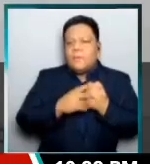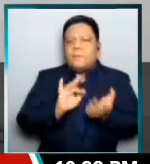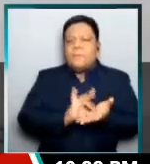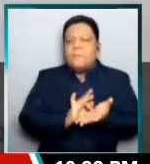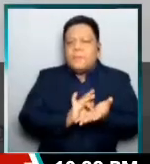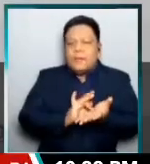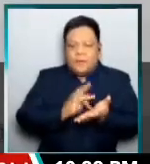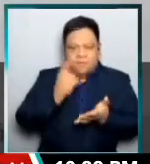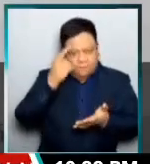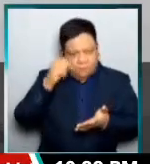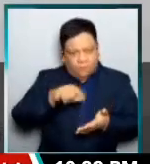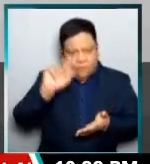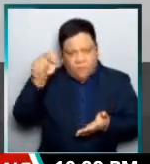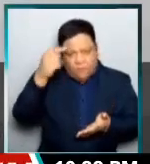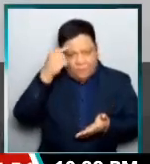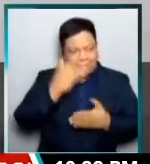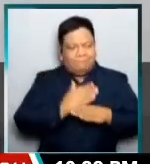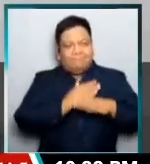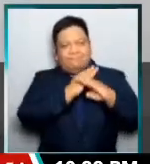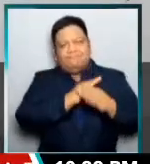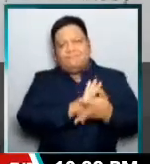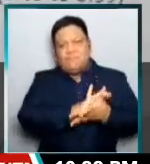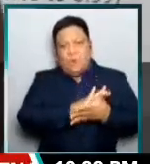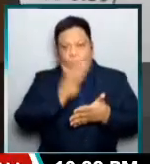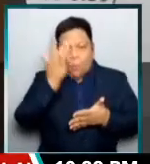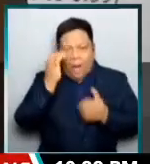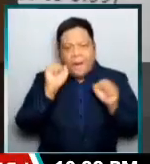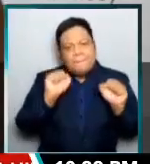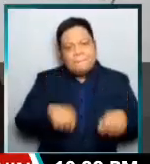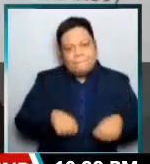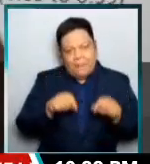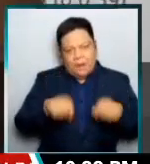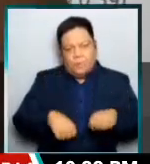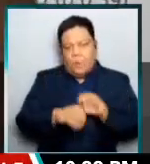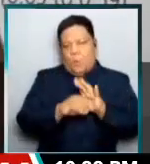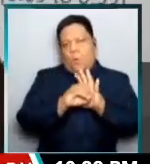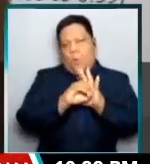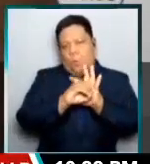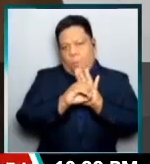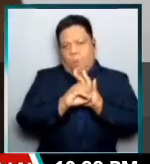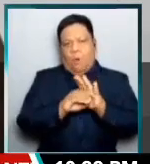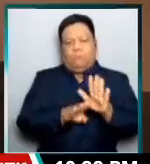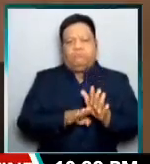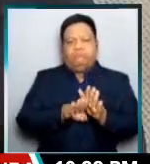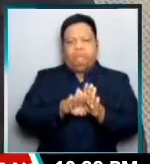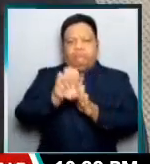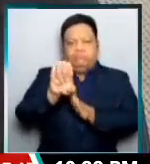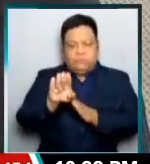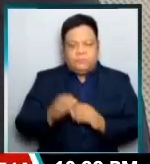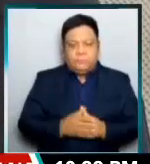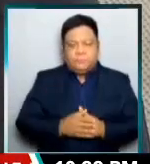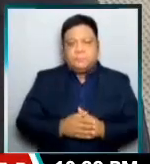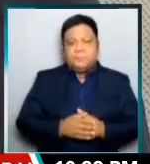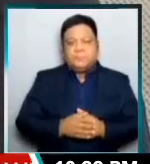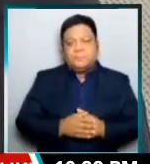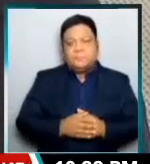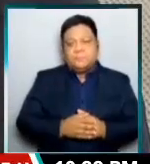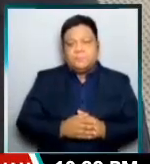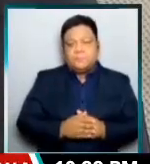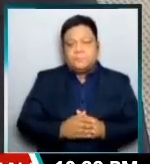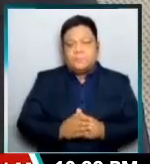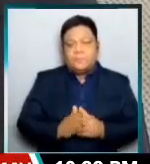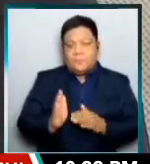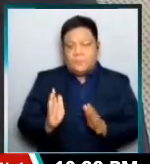ay inaasahang Omicron wave o pagtaas ng COVID cases na sanhi ng Omicron variant. Walang